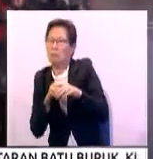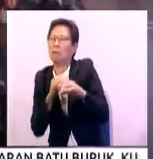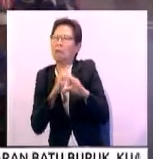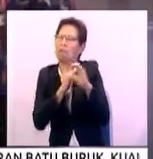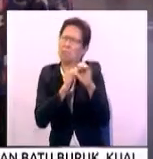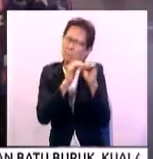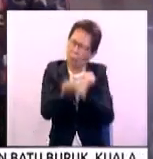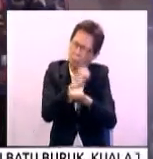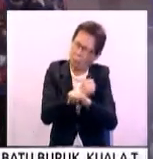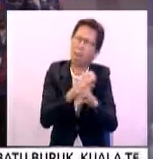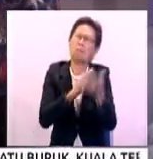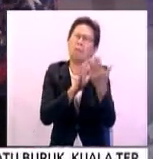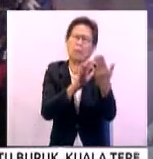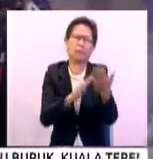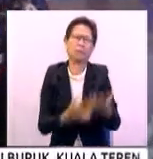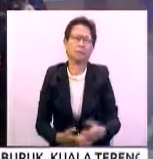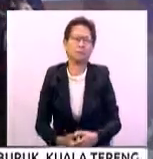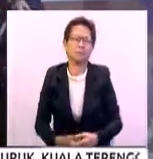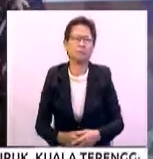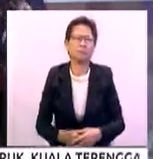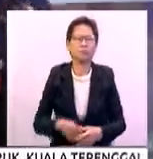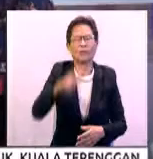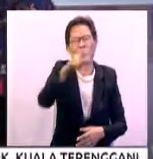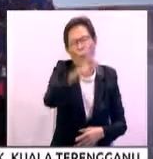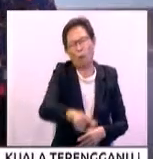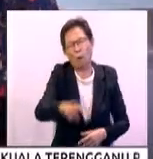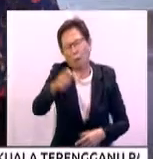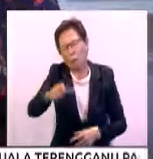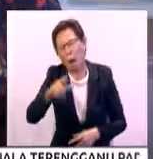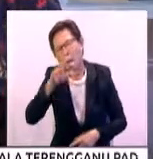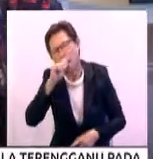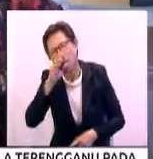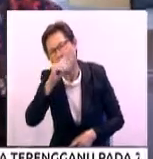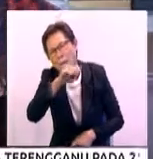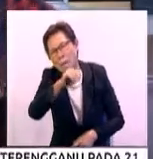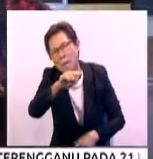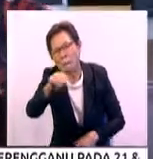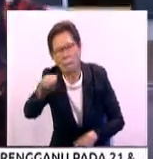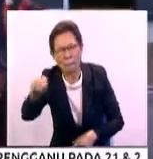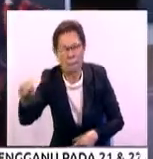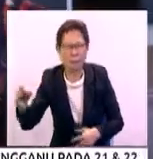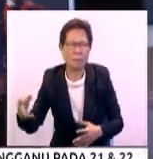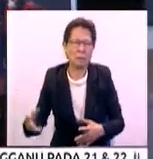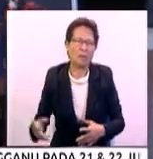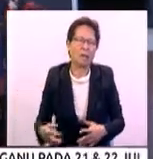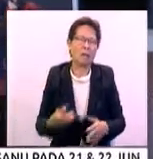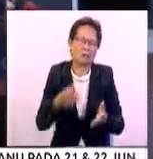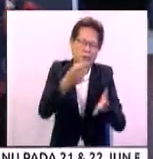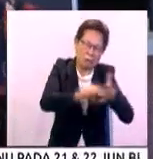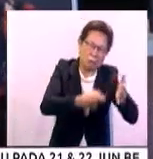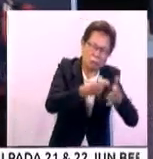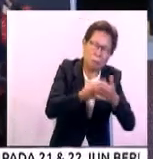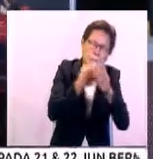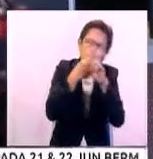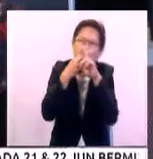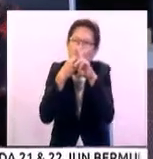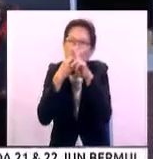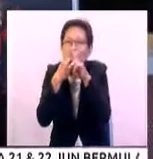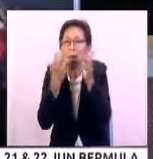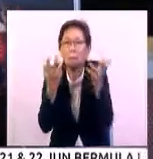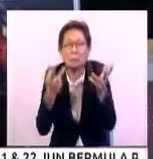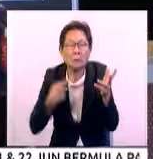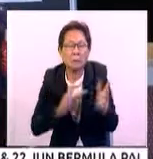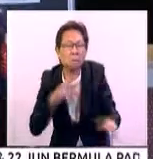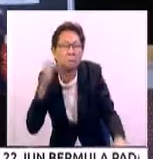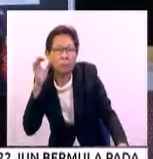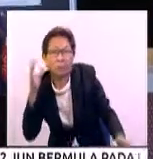Dari segi yang orang perkatakanlah caj-caj ini disembunyikan apa yang kita dengar